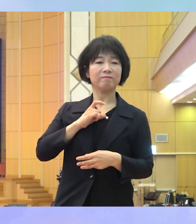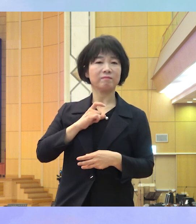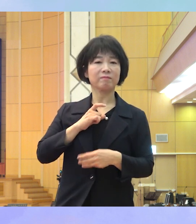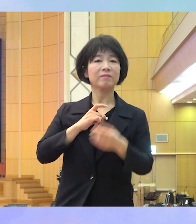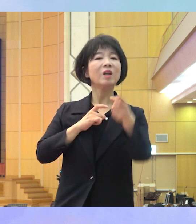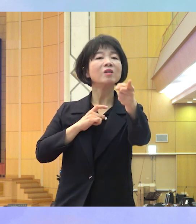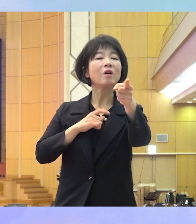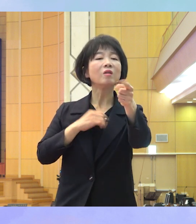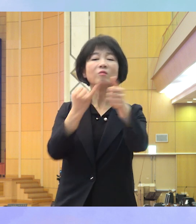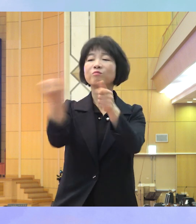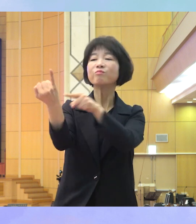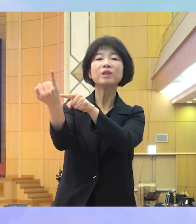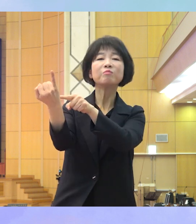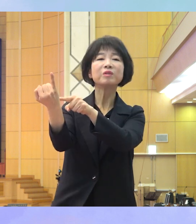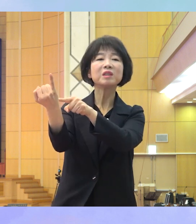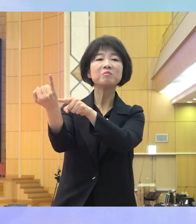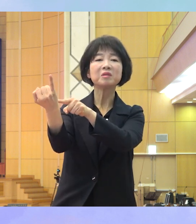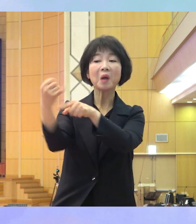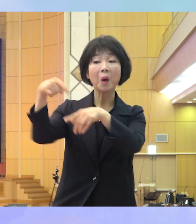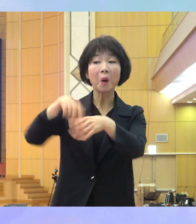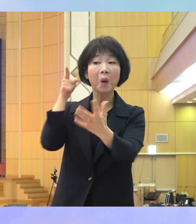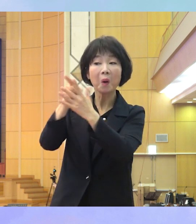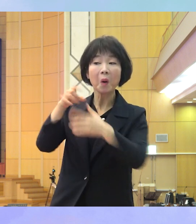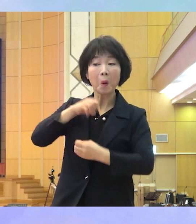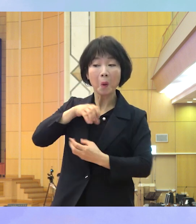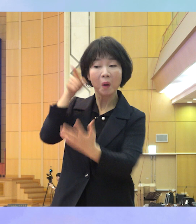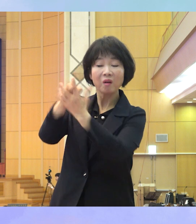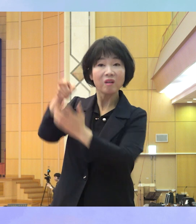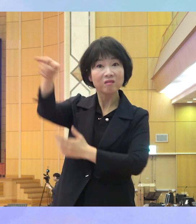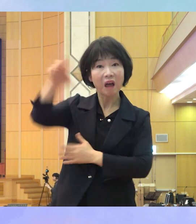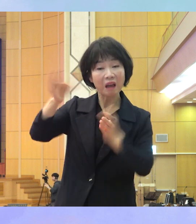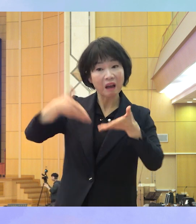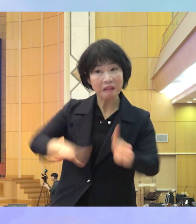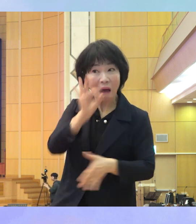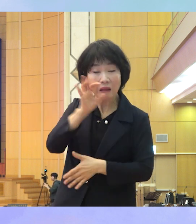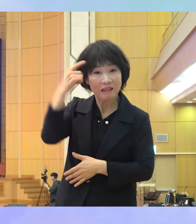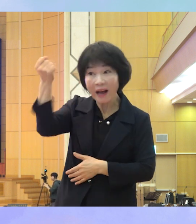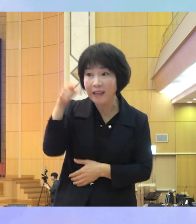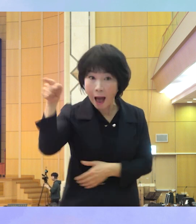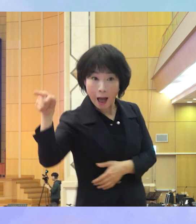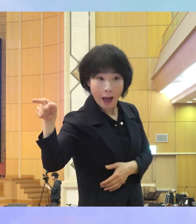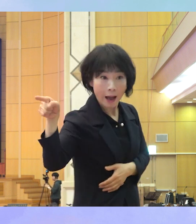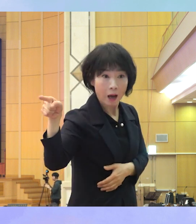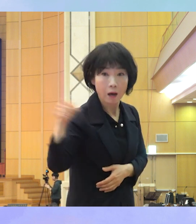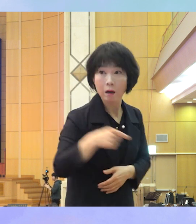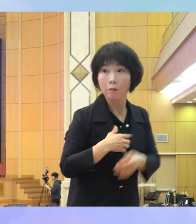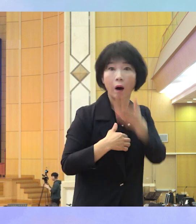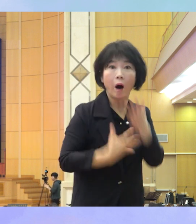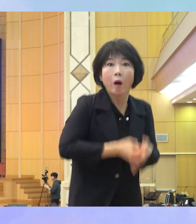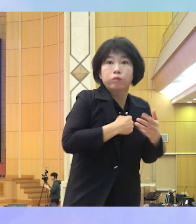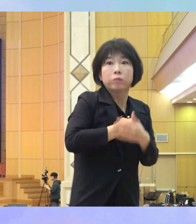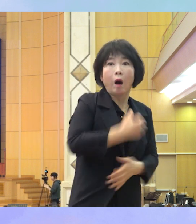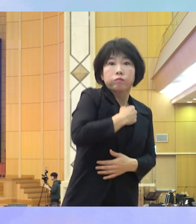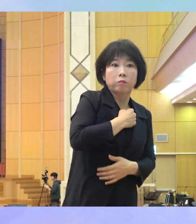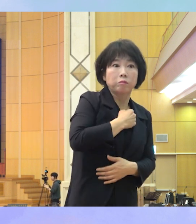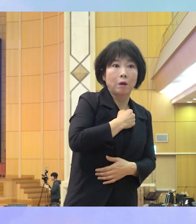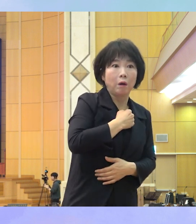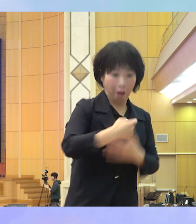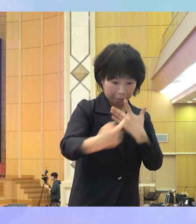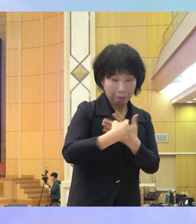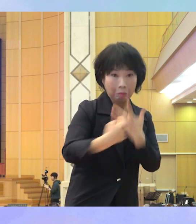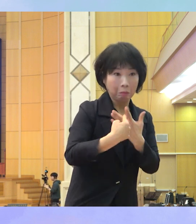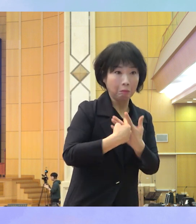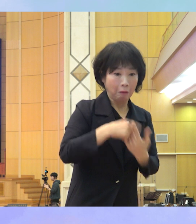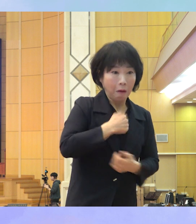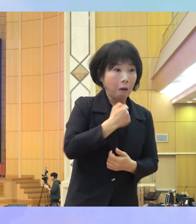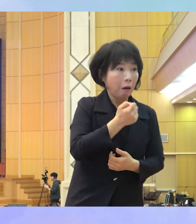왜 아이를 낳을 수 없다고 그렇게 생각하느냐? 깜짝 놀랐죠. 몇 번 놀랐어요?